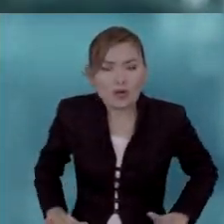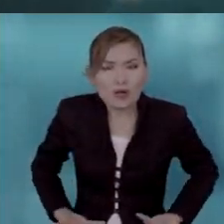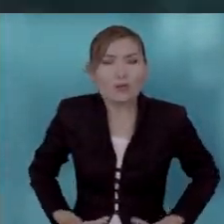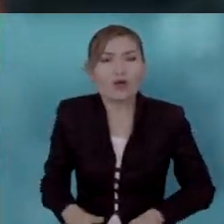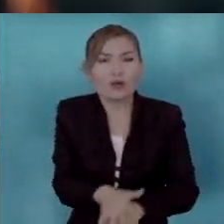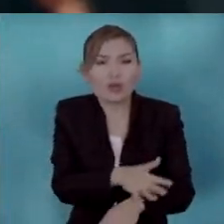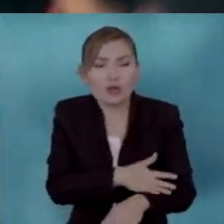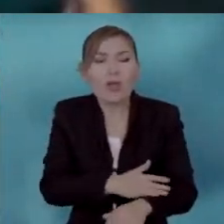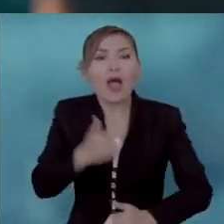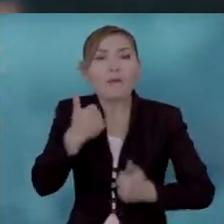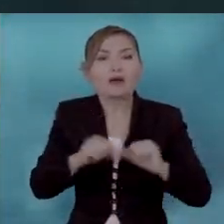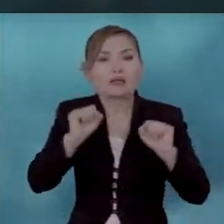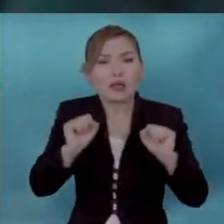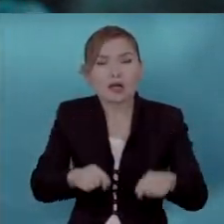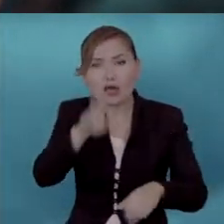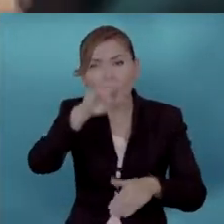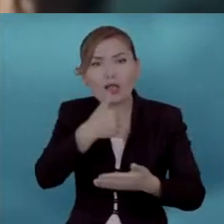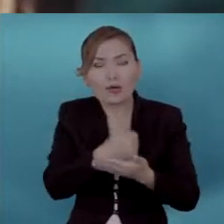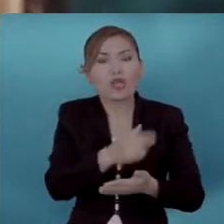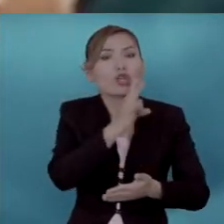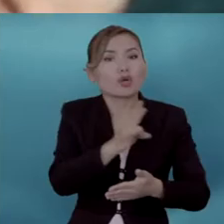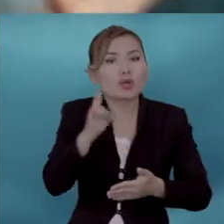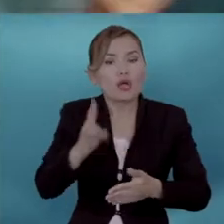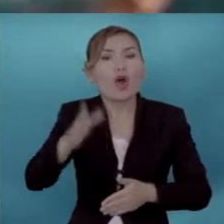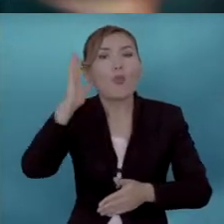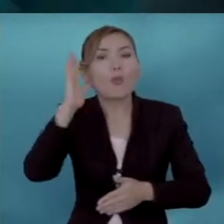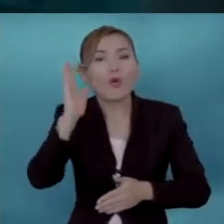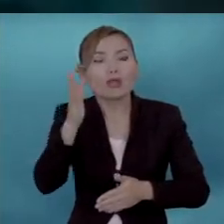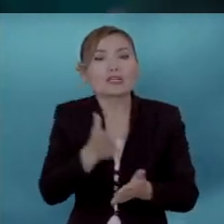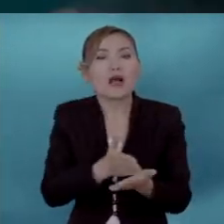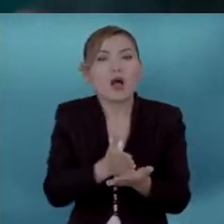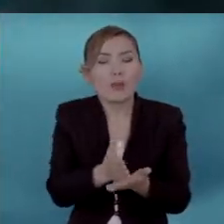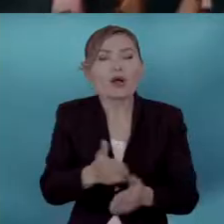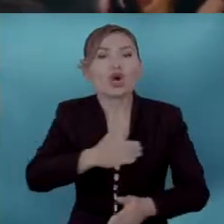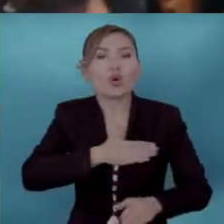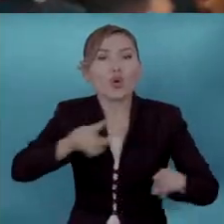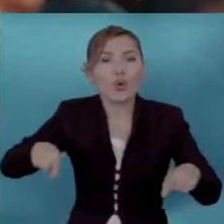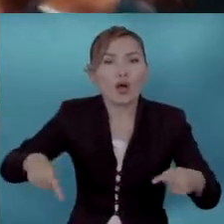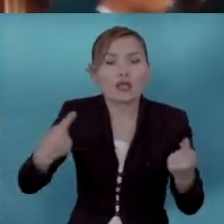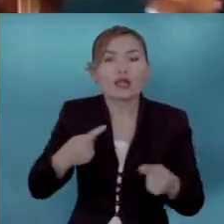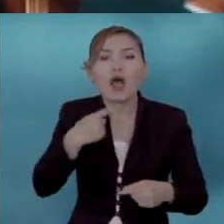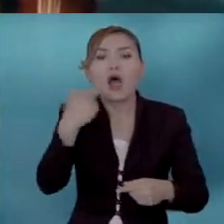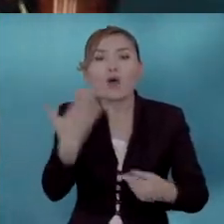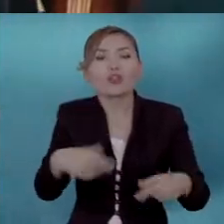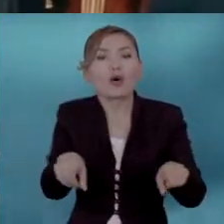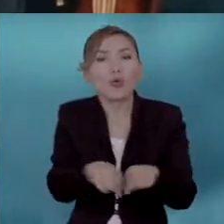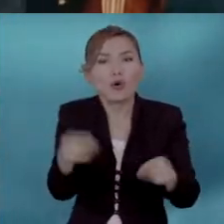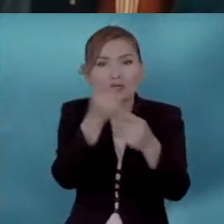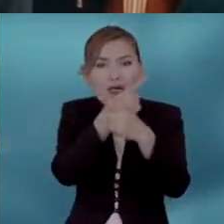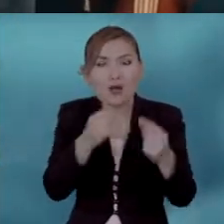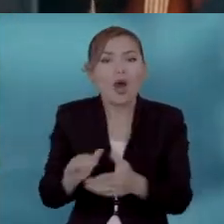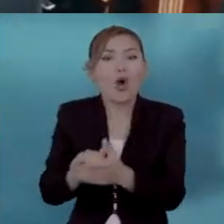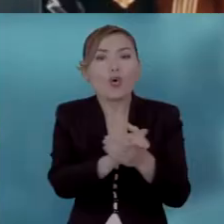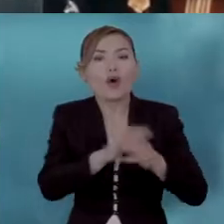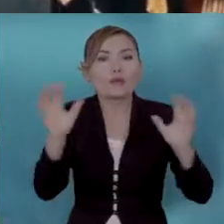бәсекеге қабілетті. Ұлт көшбасшысы да өзінің болашаққа бағдар рухани жаңғыру атты мақаласында дәл осындай қоғамдық бірлік